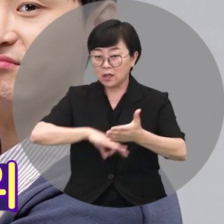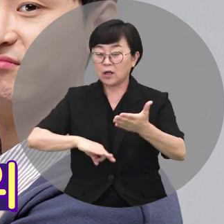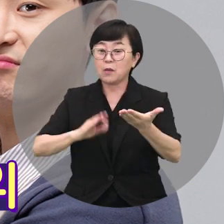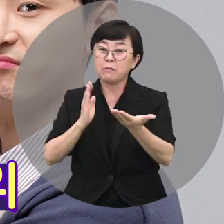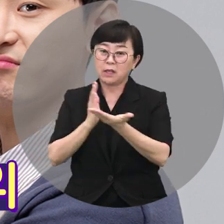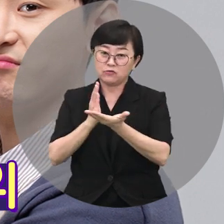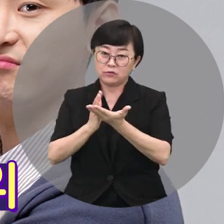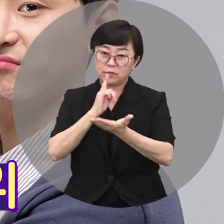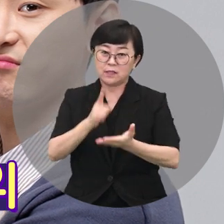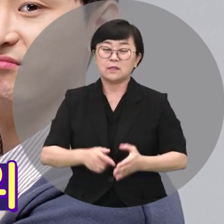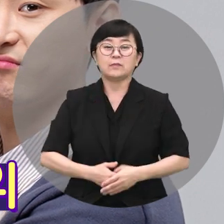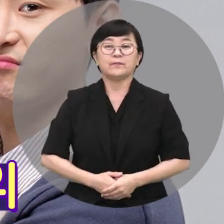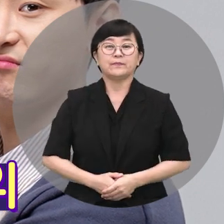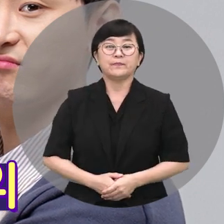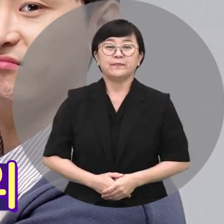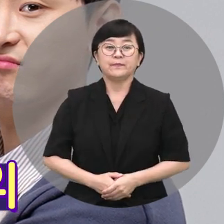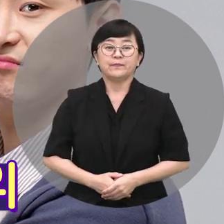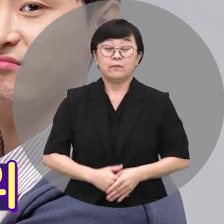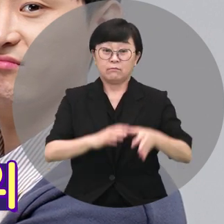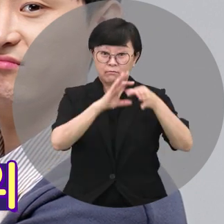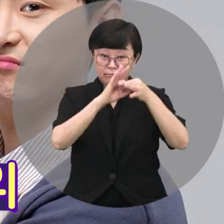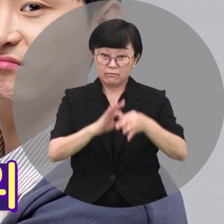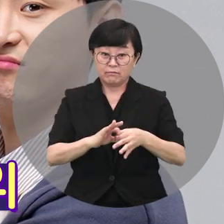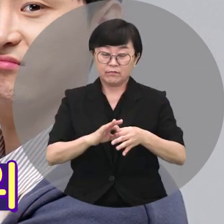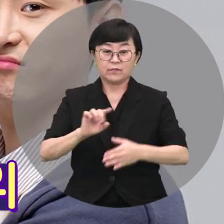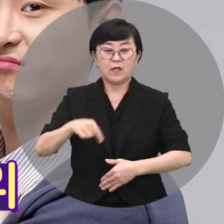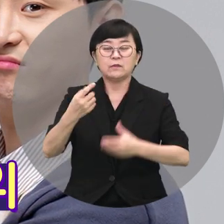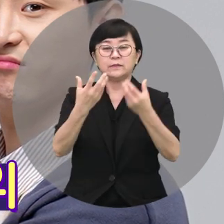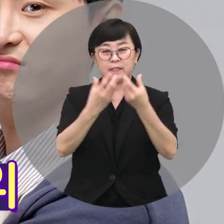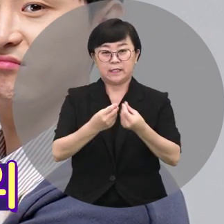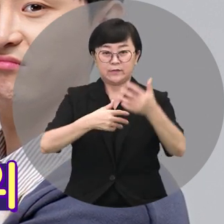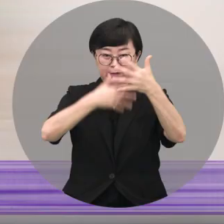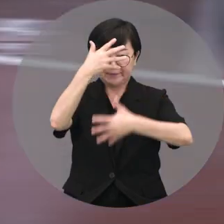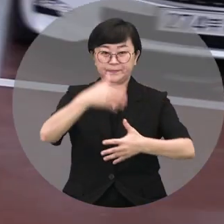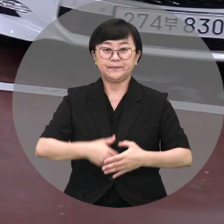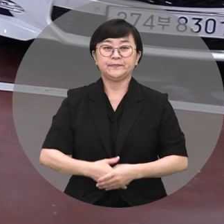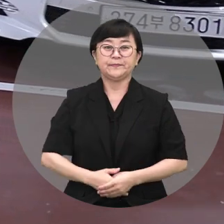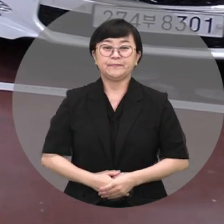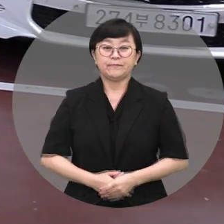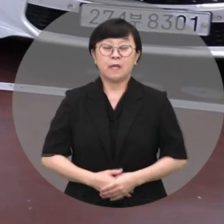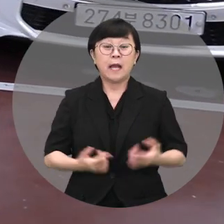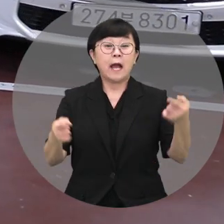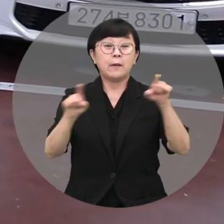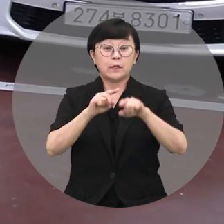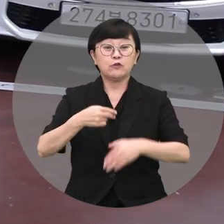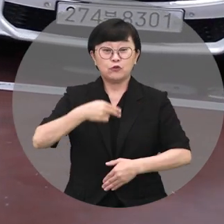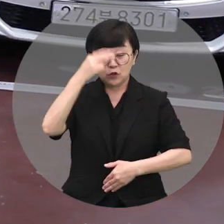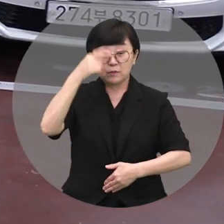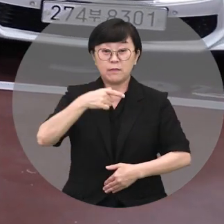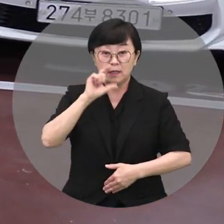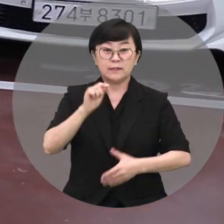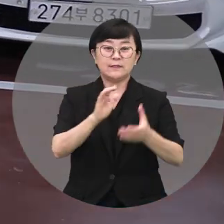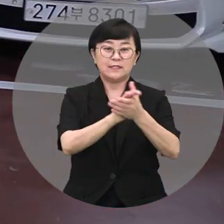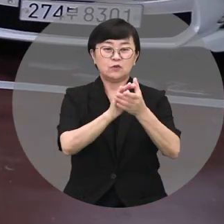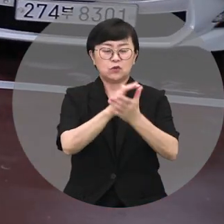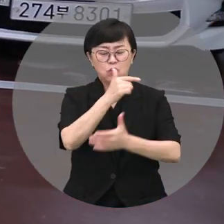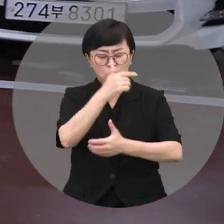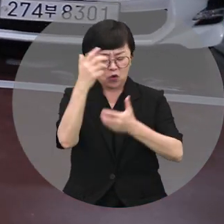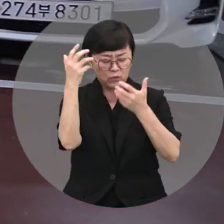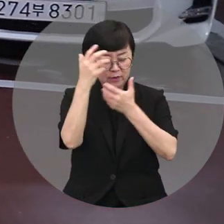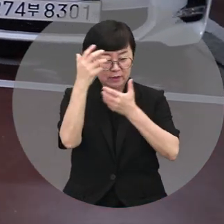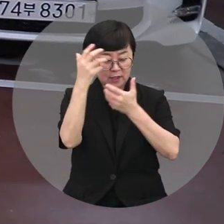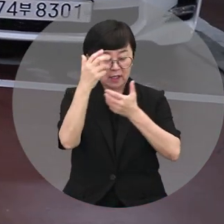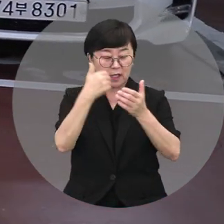행위이기도 하죠. 계속해서 다음 사례 영상입니다. 함께 술을 마신 친구가 술이 너무